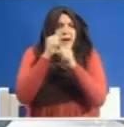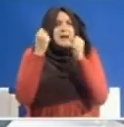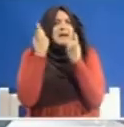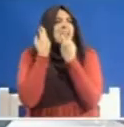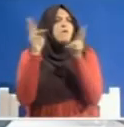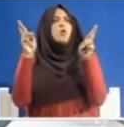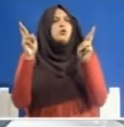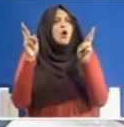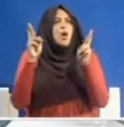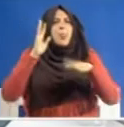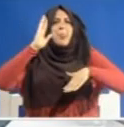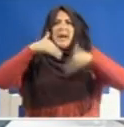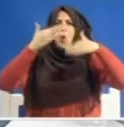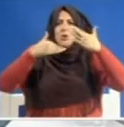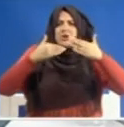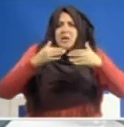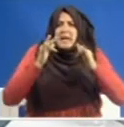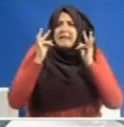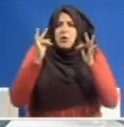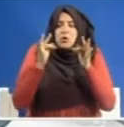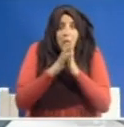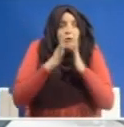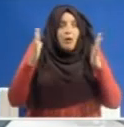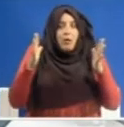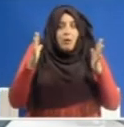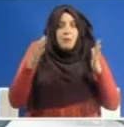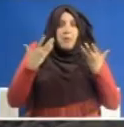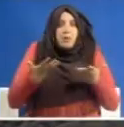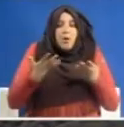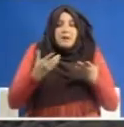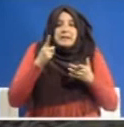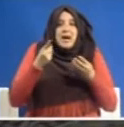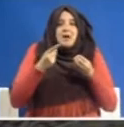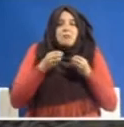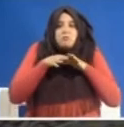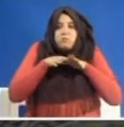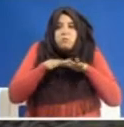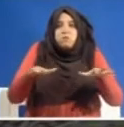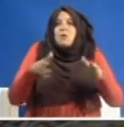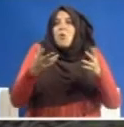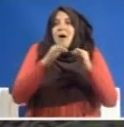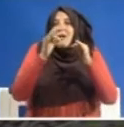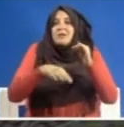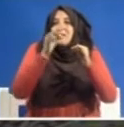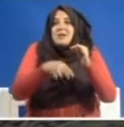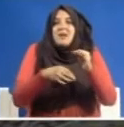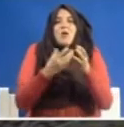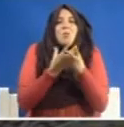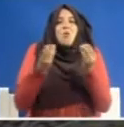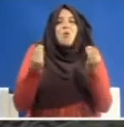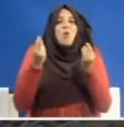الإعلامية، هذه الثورات الكبرى في عالم اليوم أفرزت جملة من